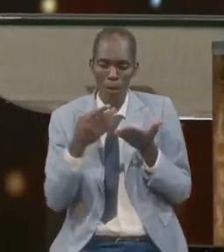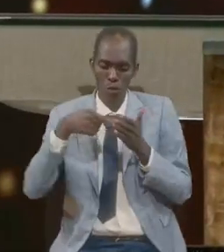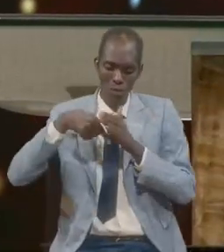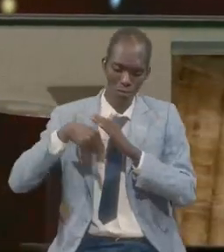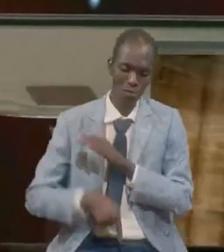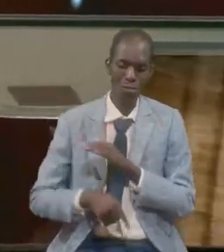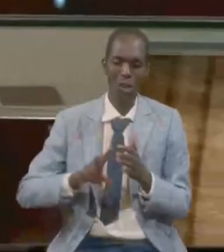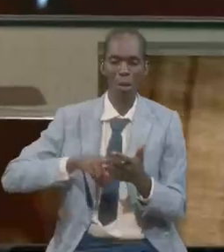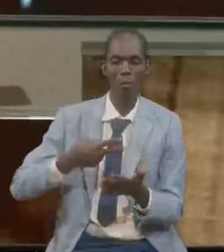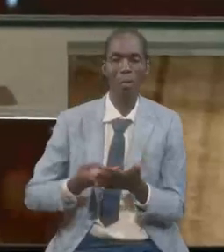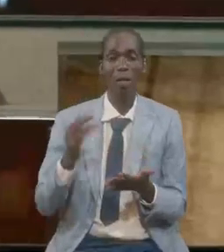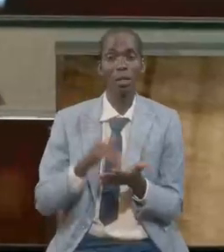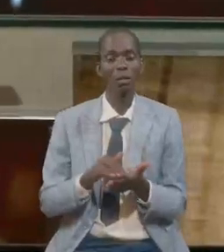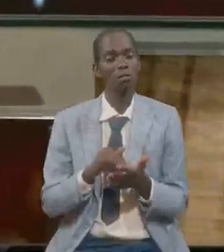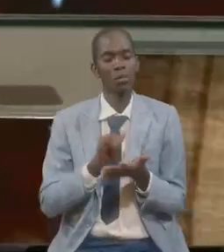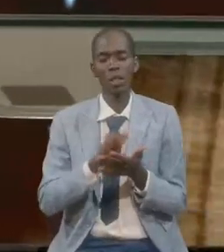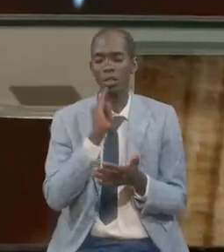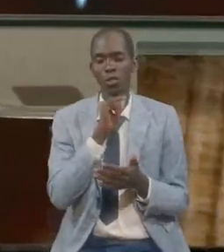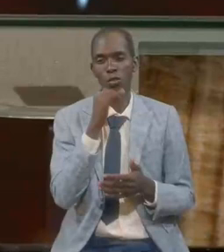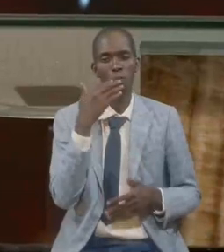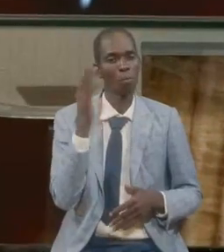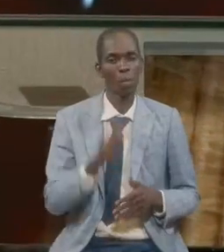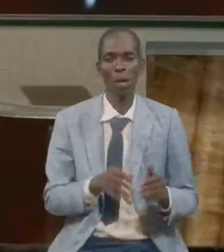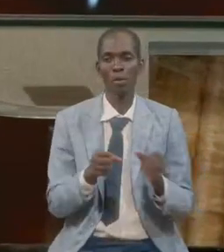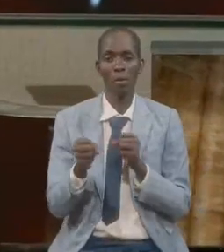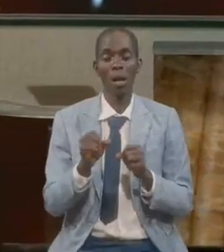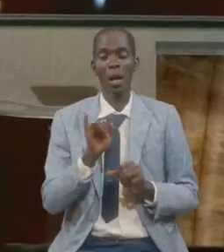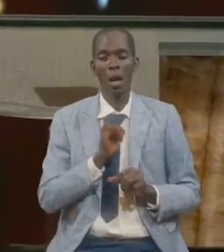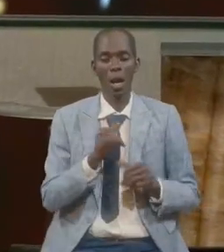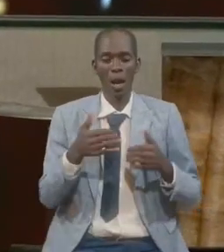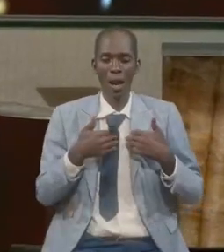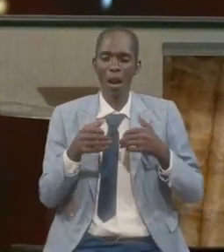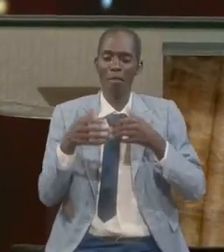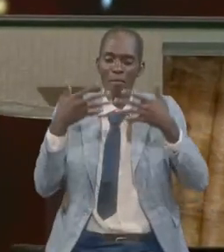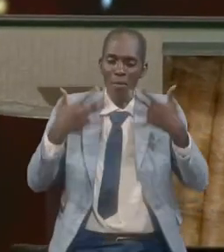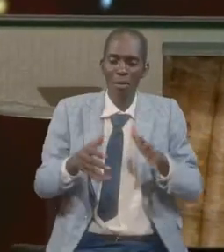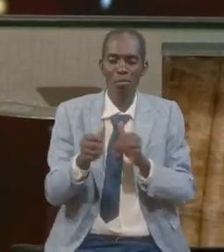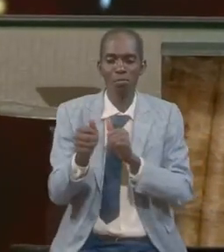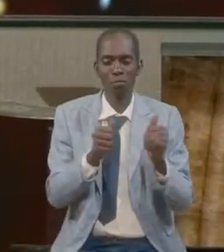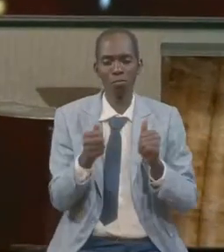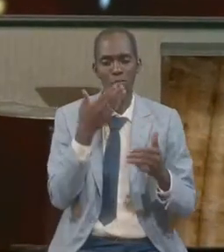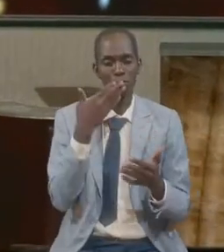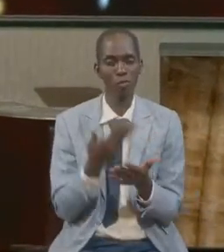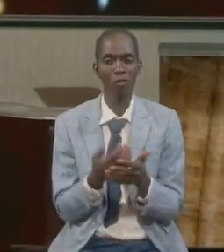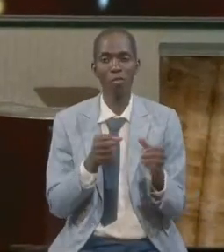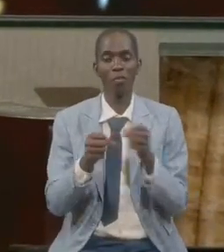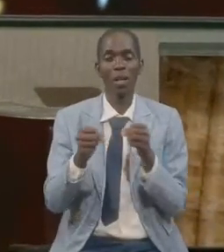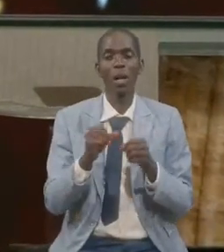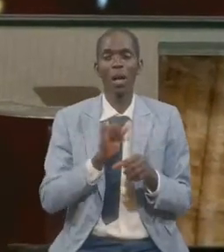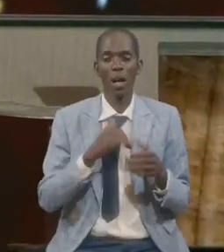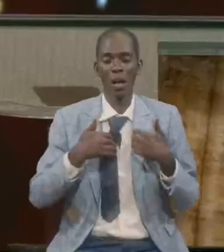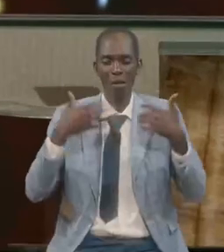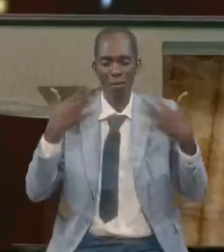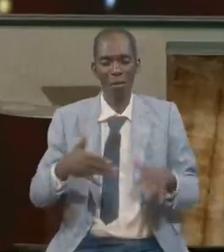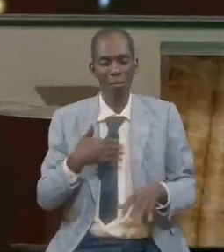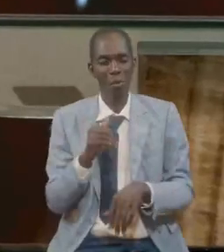faire tomber n'est pas un mauvais combat. J'ai combattu le bon combat. J'ai achevé la course. J'ai